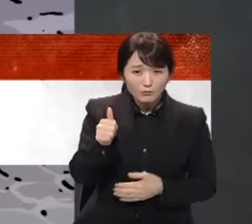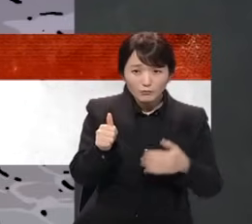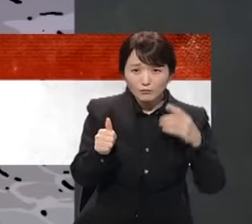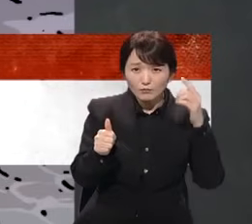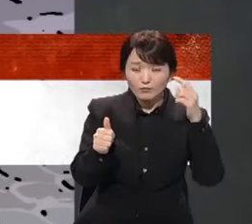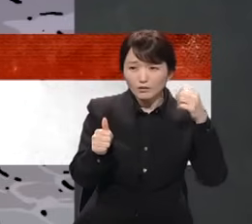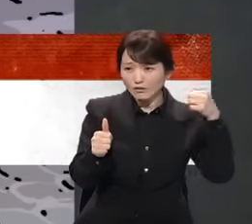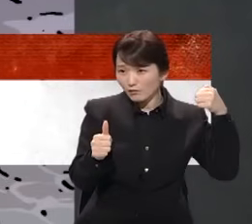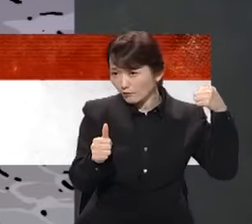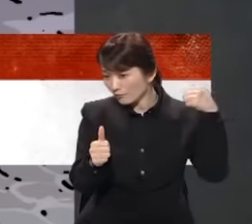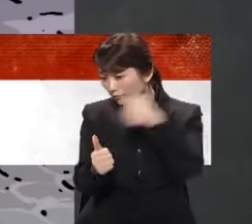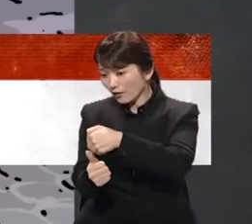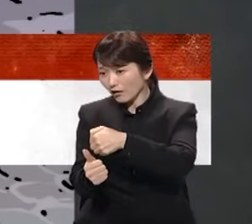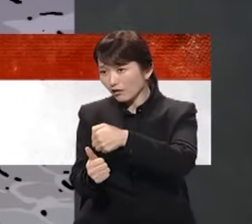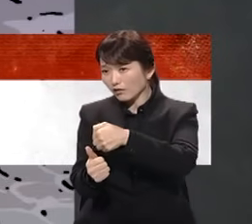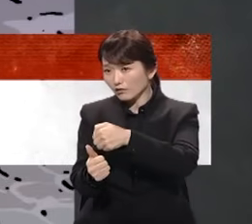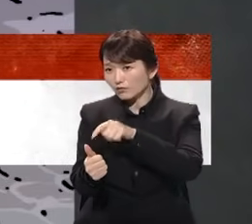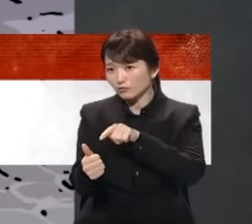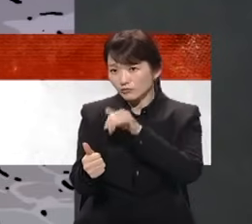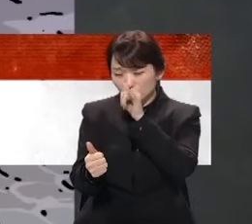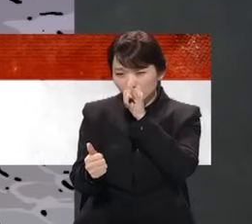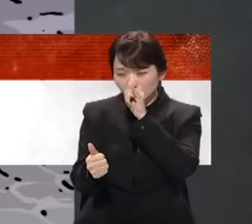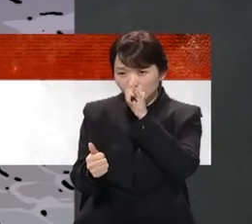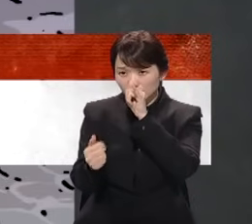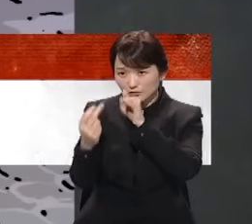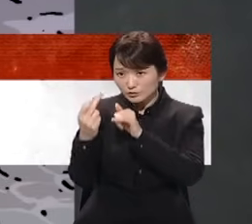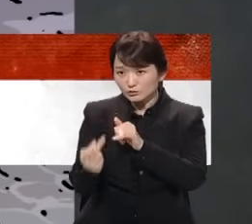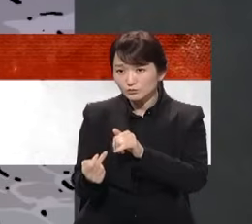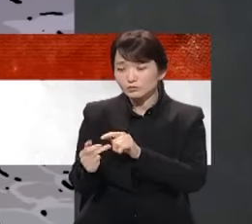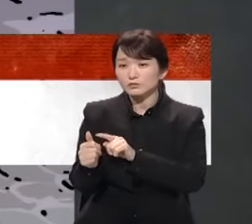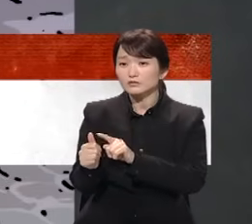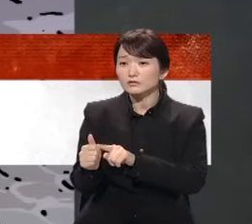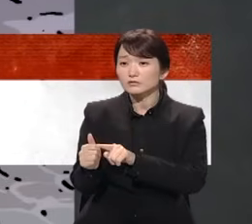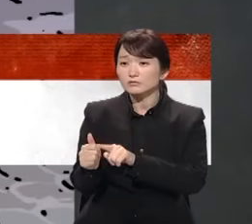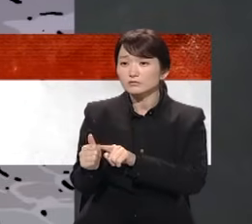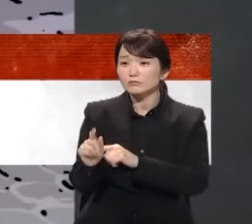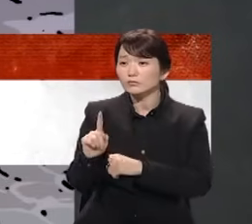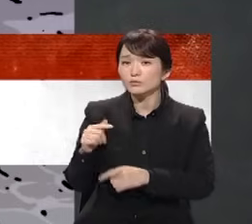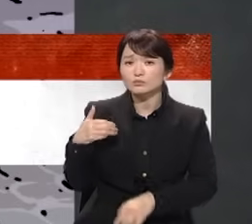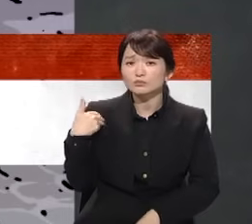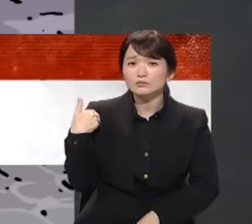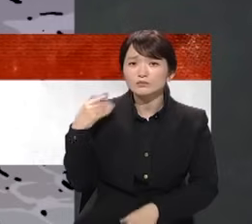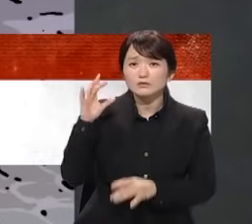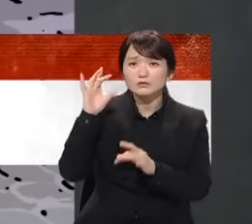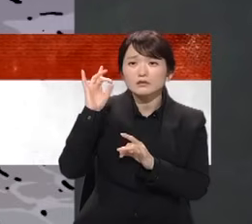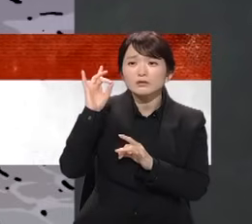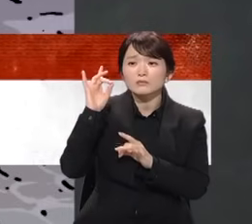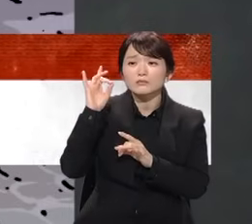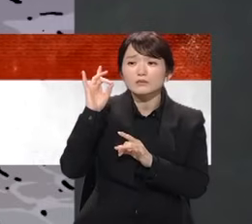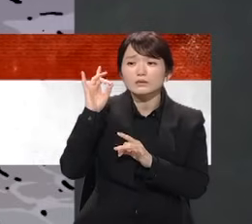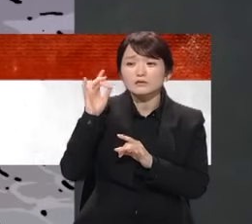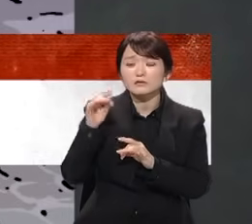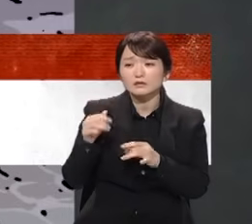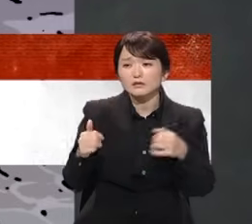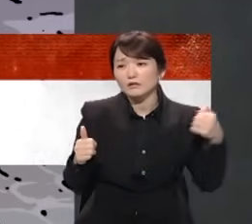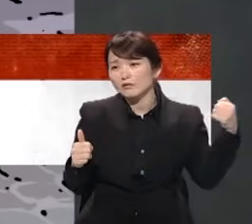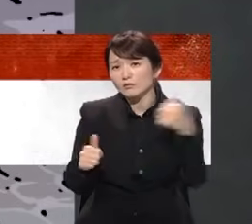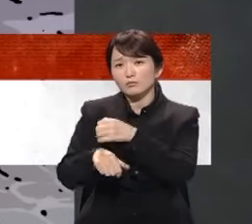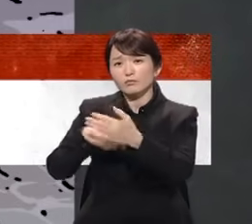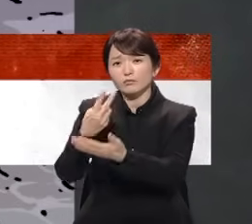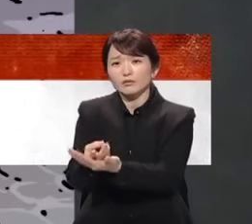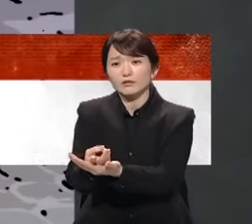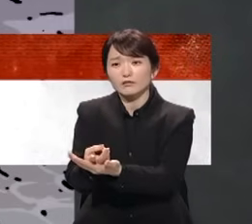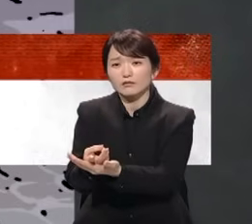날라오는 듯한 장면이 있고 시동생은 아무것도 못하고 뭐 나무투막처럼 툭